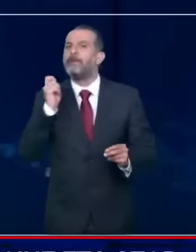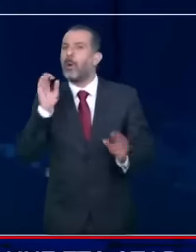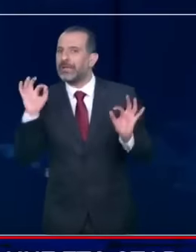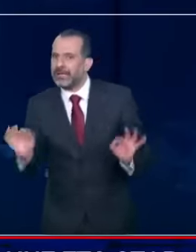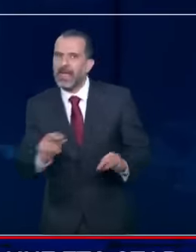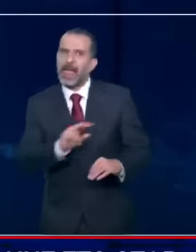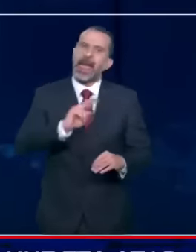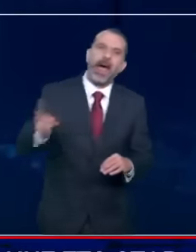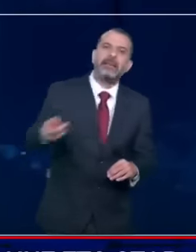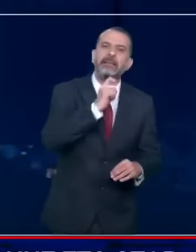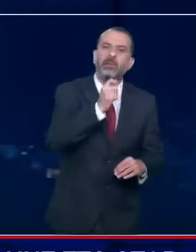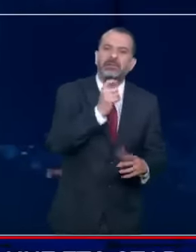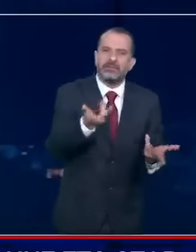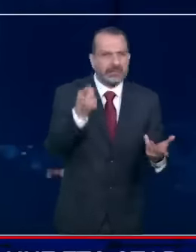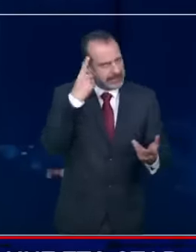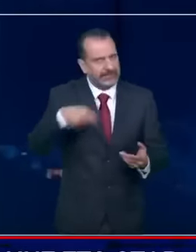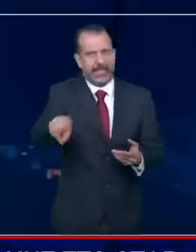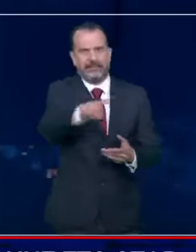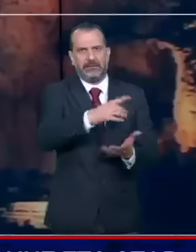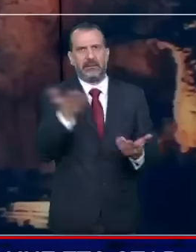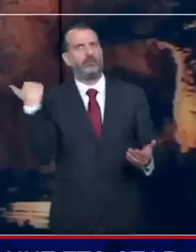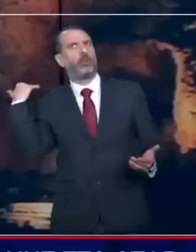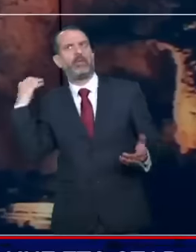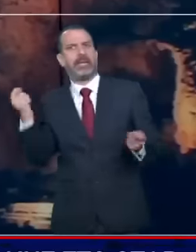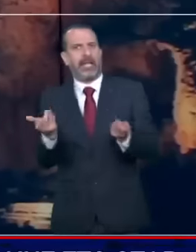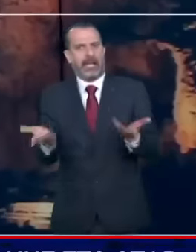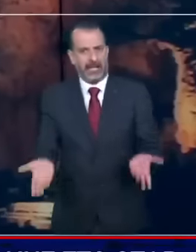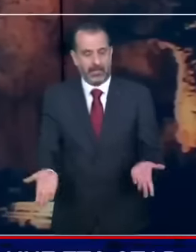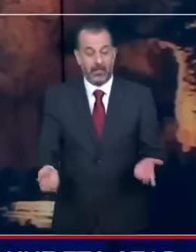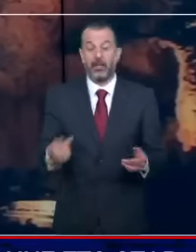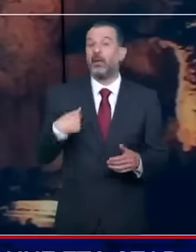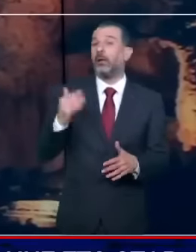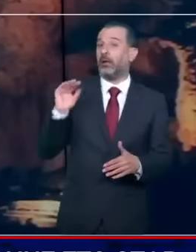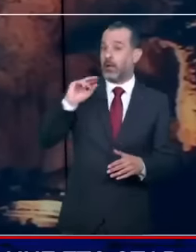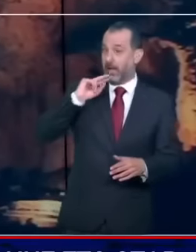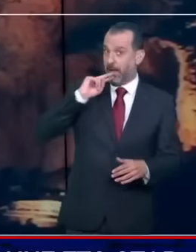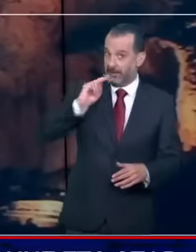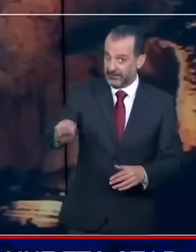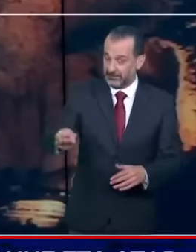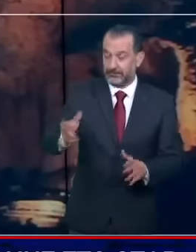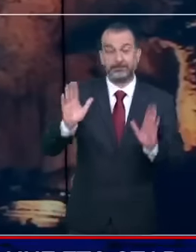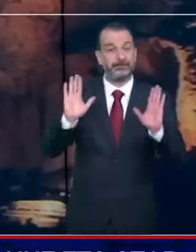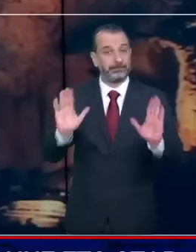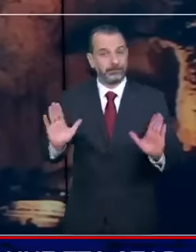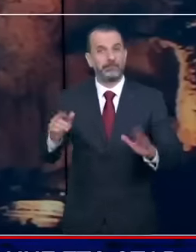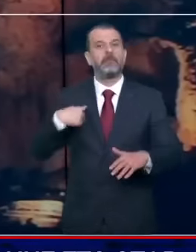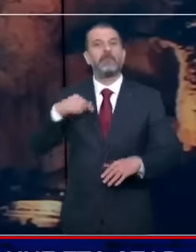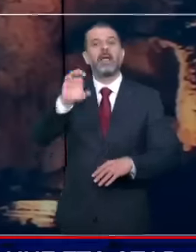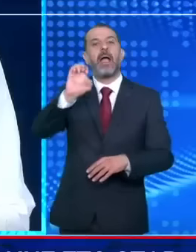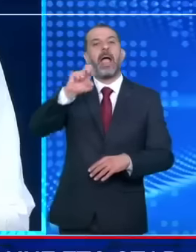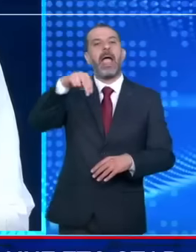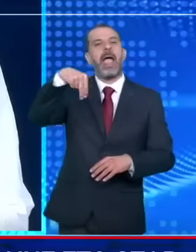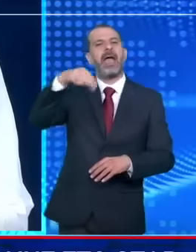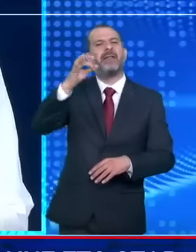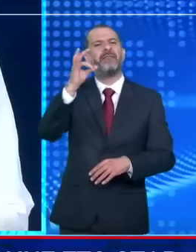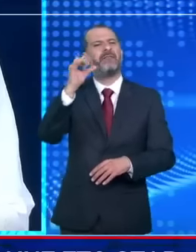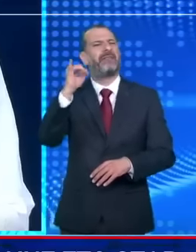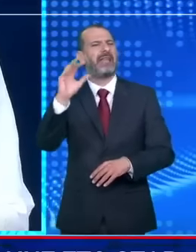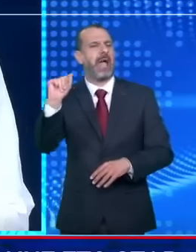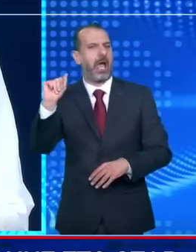αυτής. Όταν λέμε να προχωρήσουμε σε γενναίες μειώσεις στον ένφια για τις